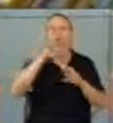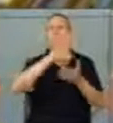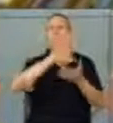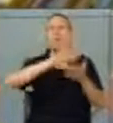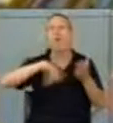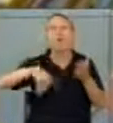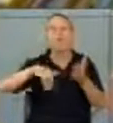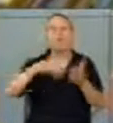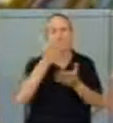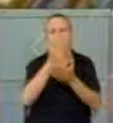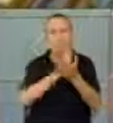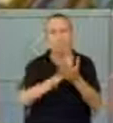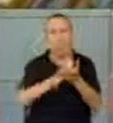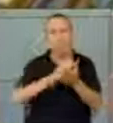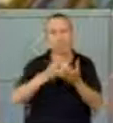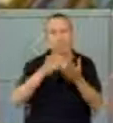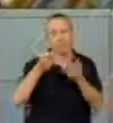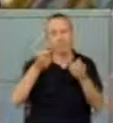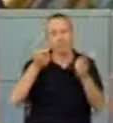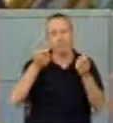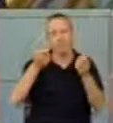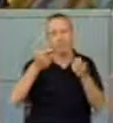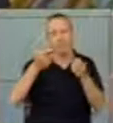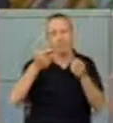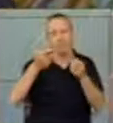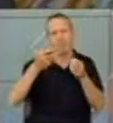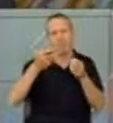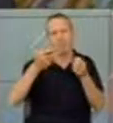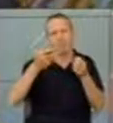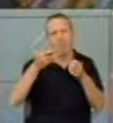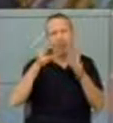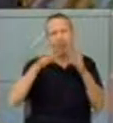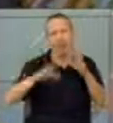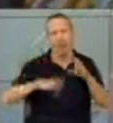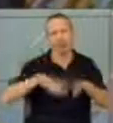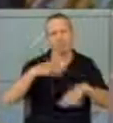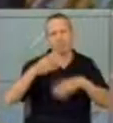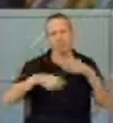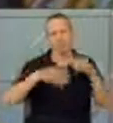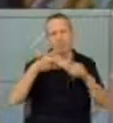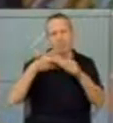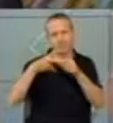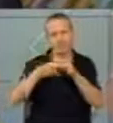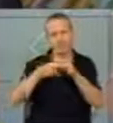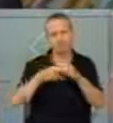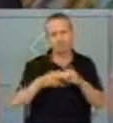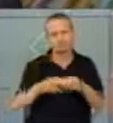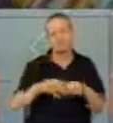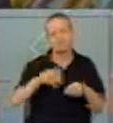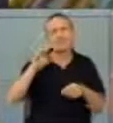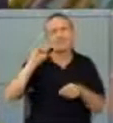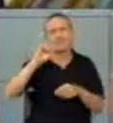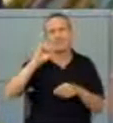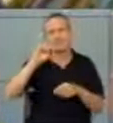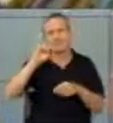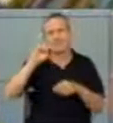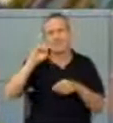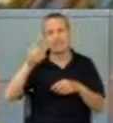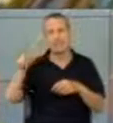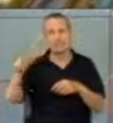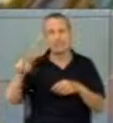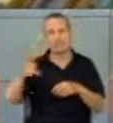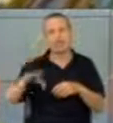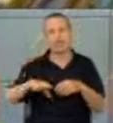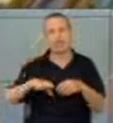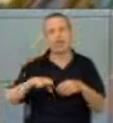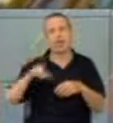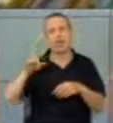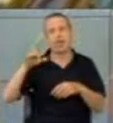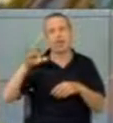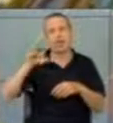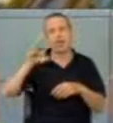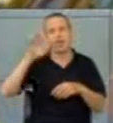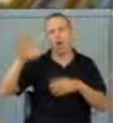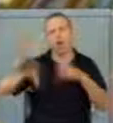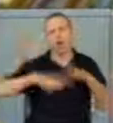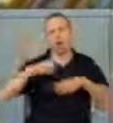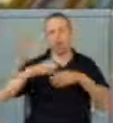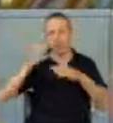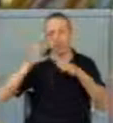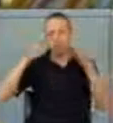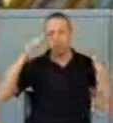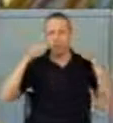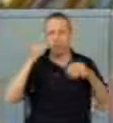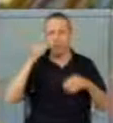זה איראן. סיסי הם כועסים עליו, האמריקאים, כי הוא הפיכה צבאית. הם רוצים את מורסי, שהיום אנחנו